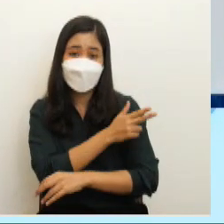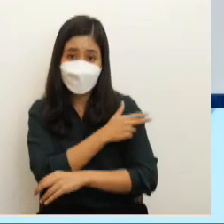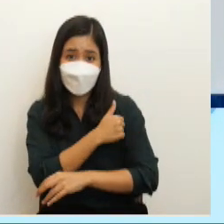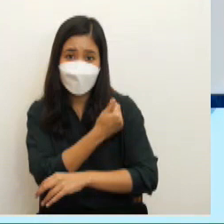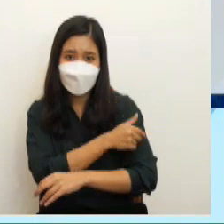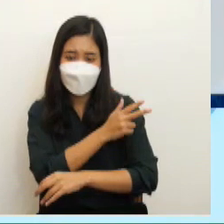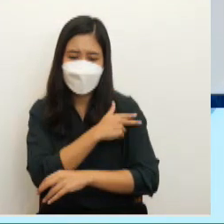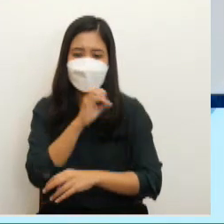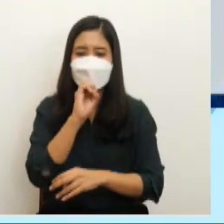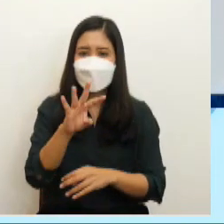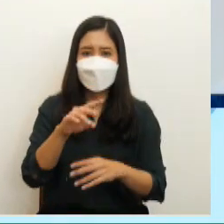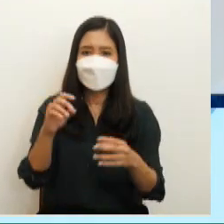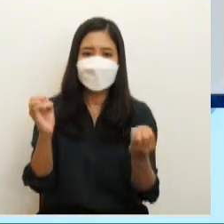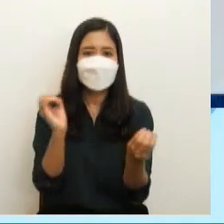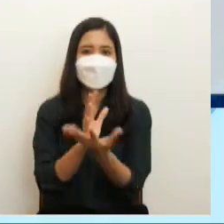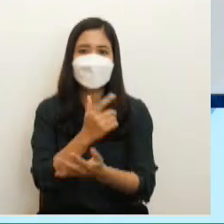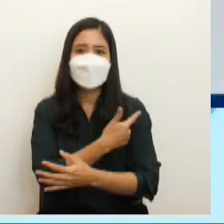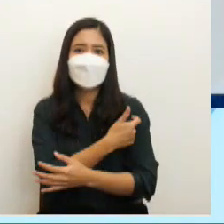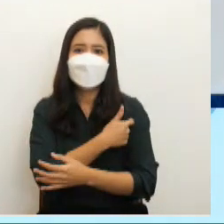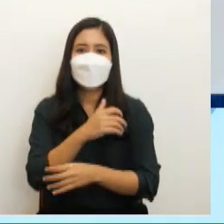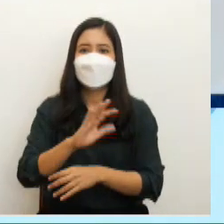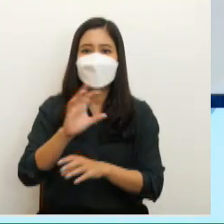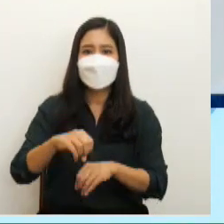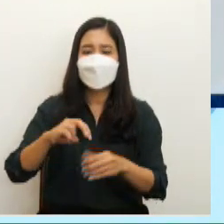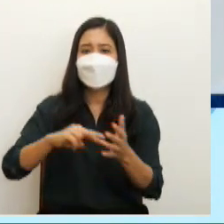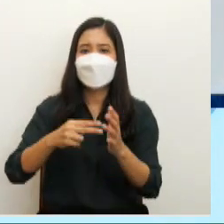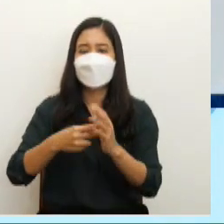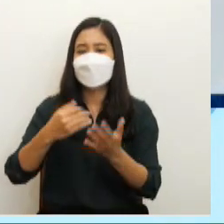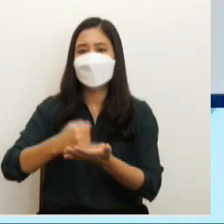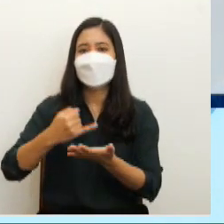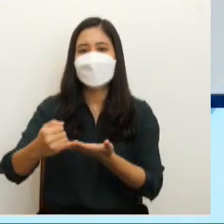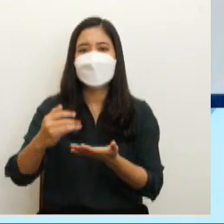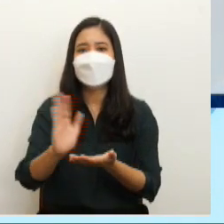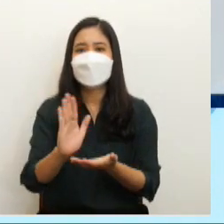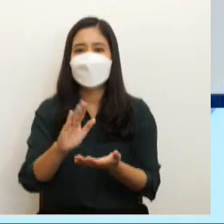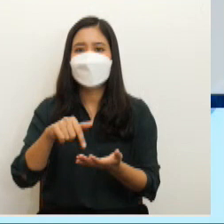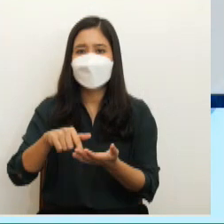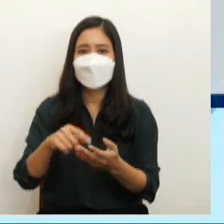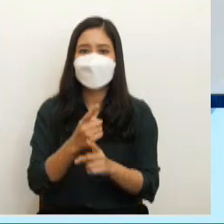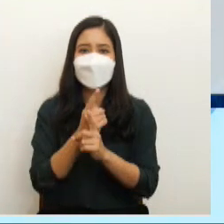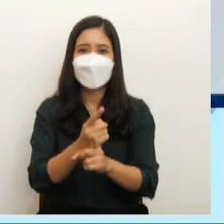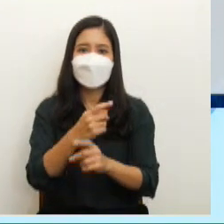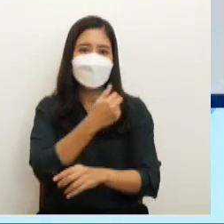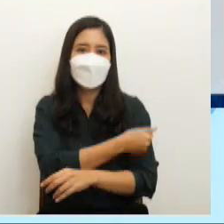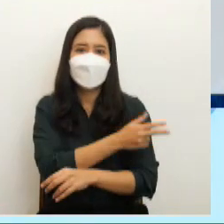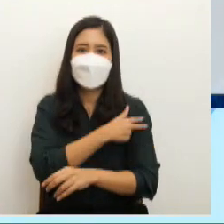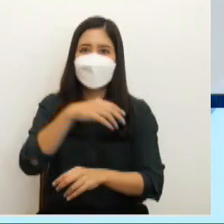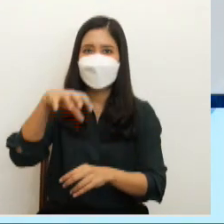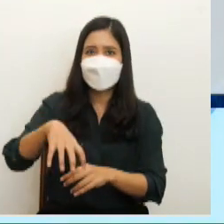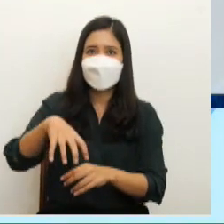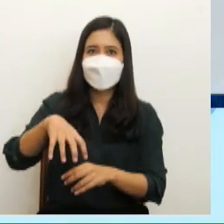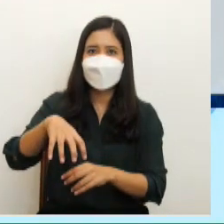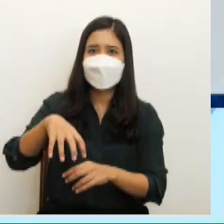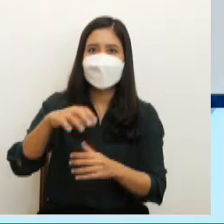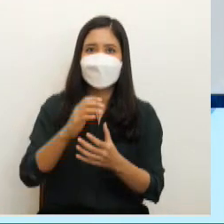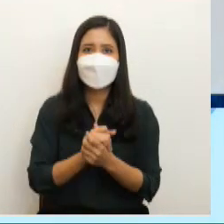ให้นะครับเราก็สามารถที่จะไปคัดลอกประวัตินะครับการรักษาในโรงพยาบาลนั้นๆแล้วยื่นเรื่องได้เพราะสุดท้ายแล้วนะครับ